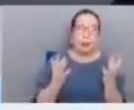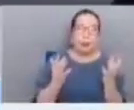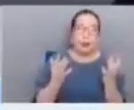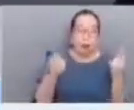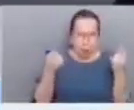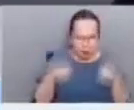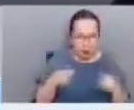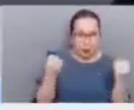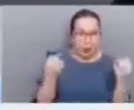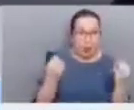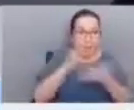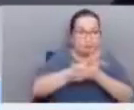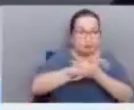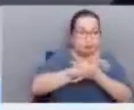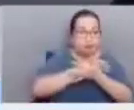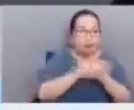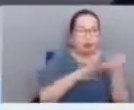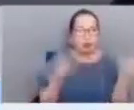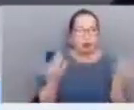kayong babayarang